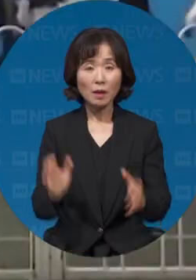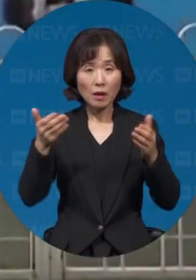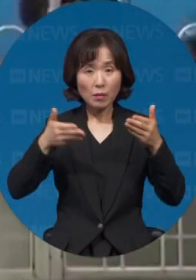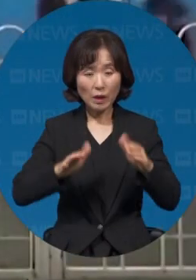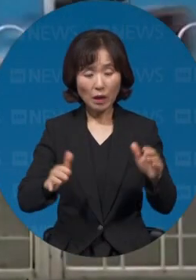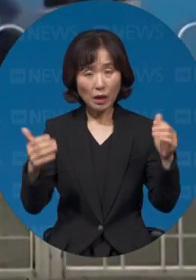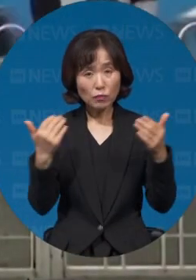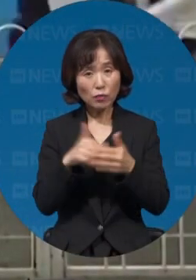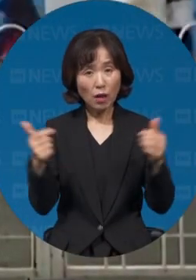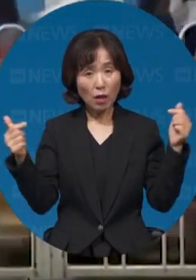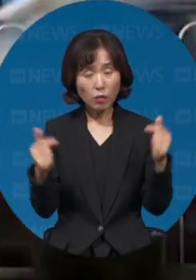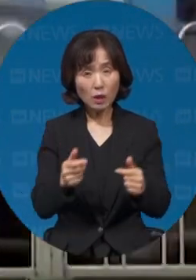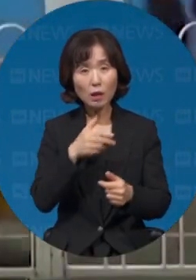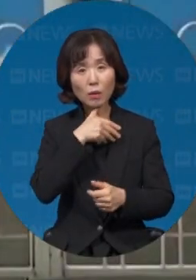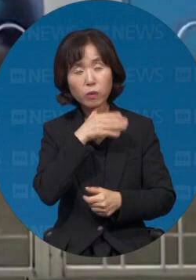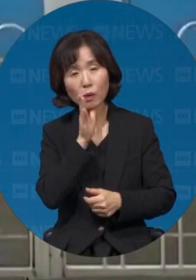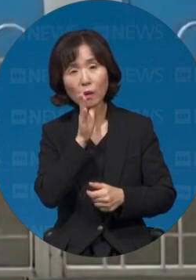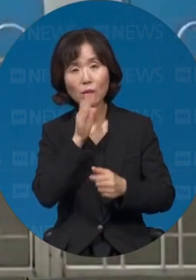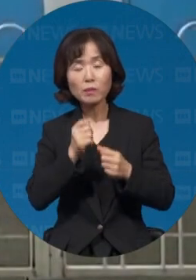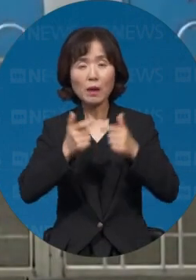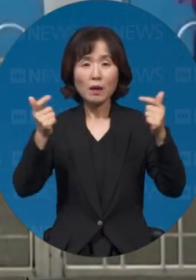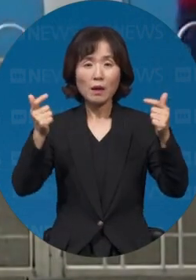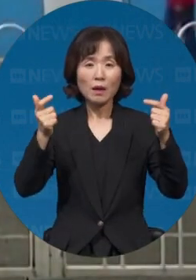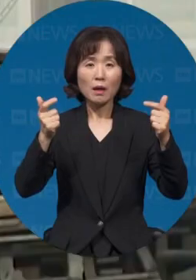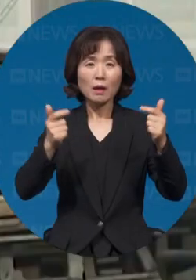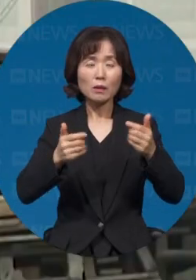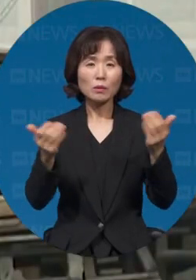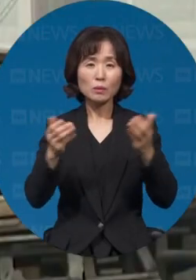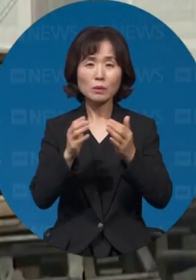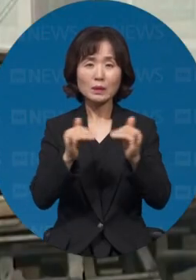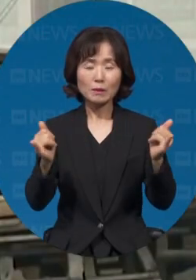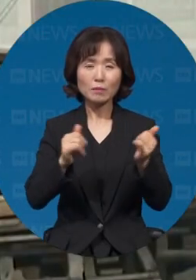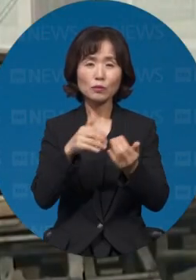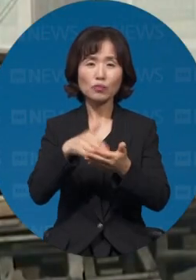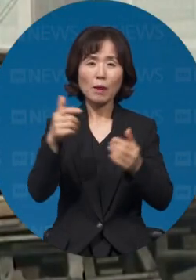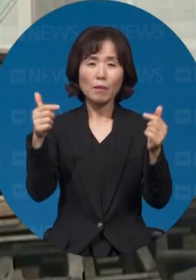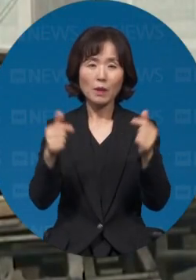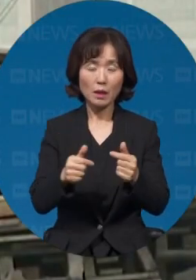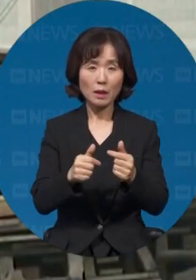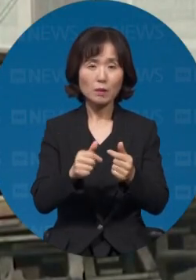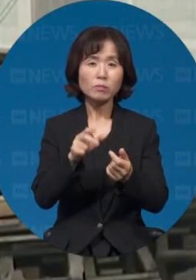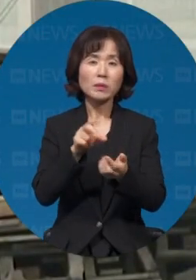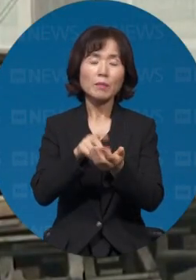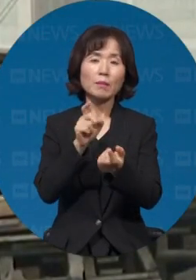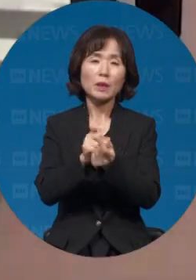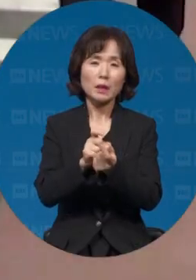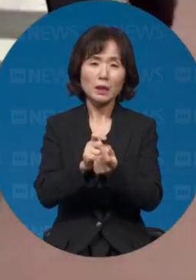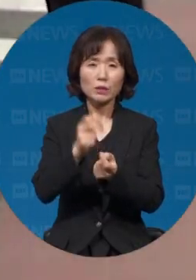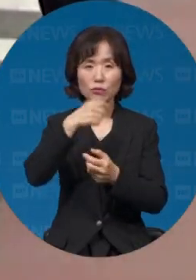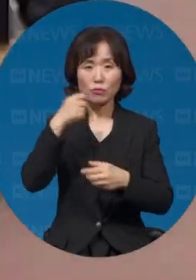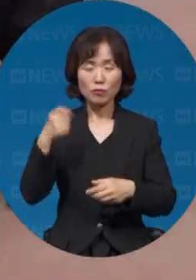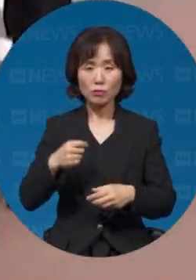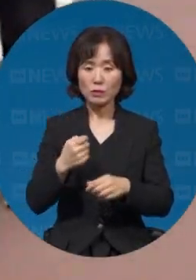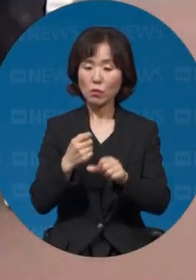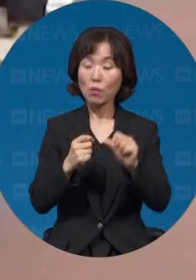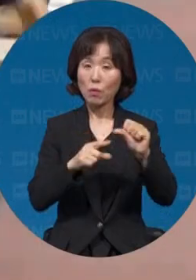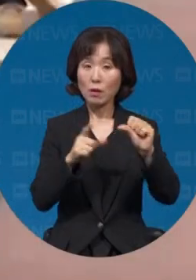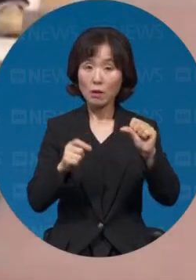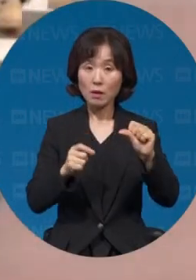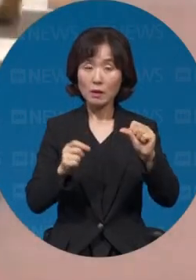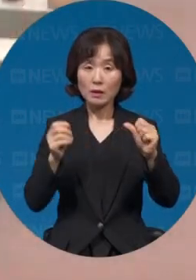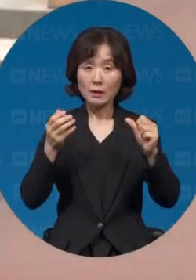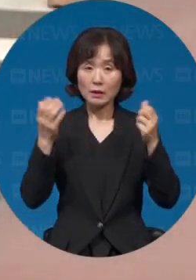저출산과 고령화, 노동인구 감소 문제에 직면한 중국은 지난 5월에 세 자녀까지 출산을 허용하는